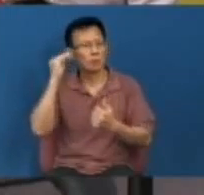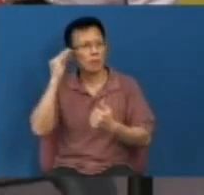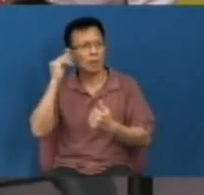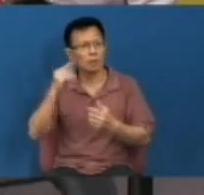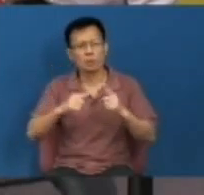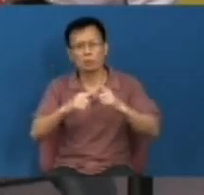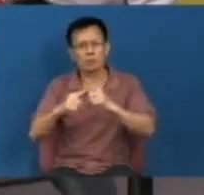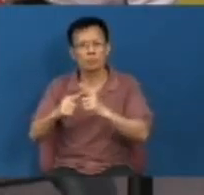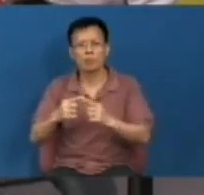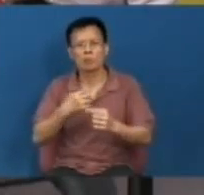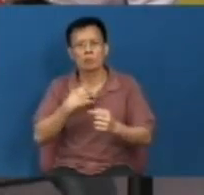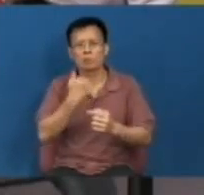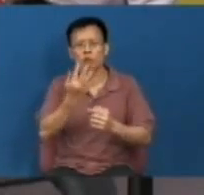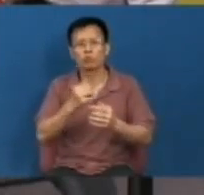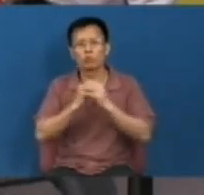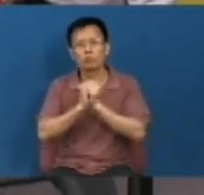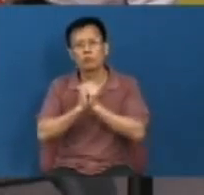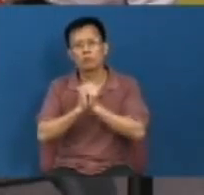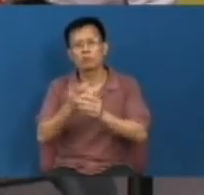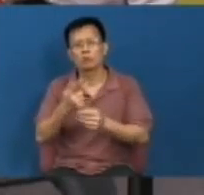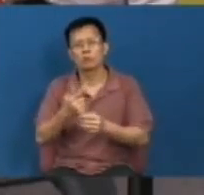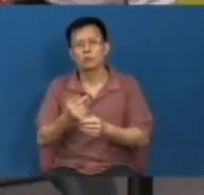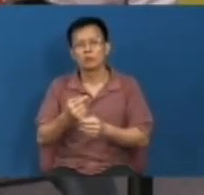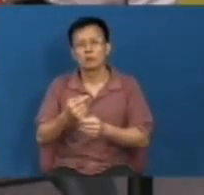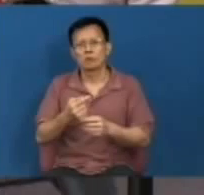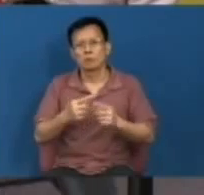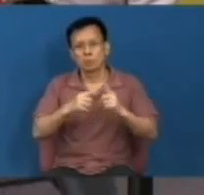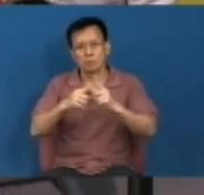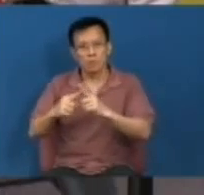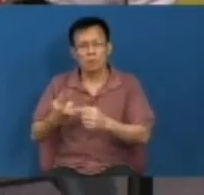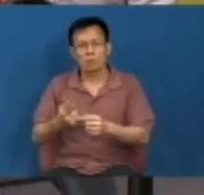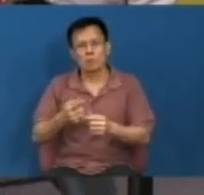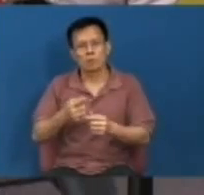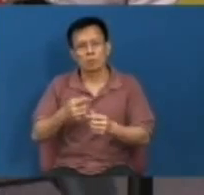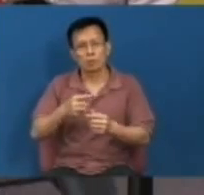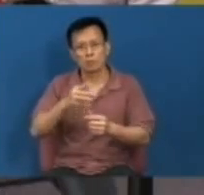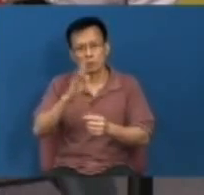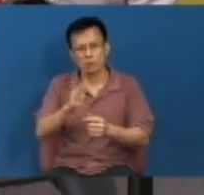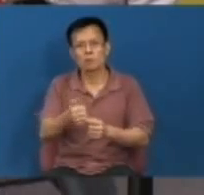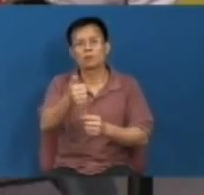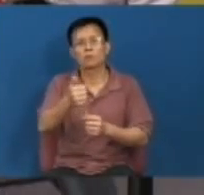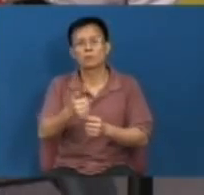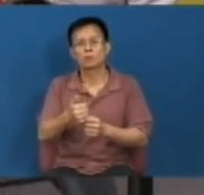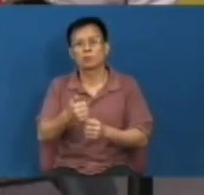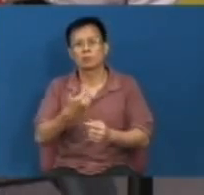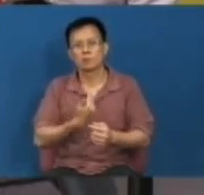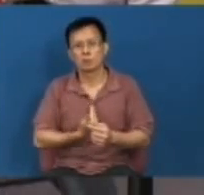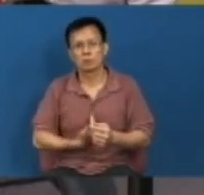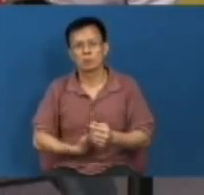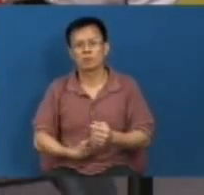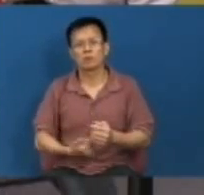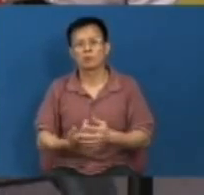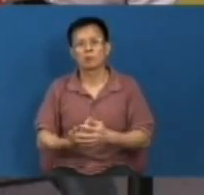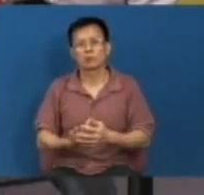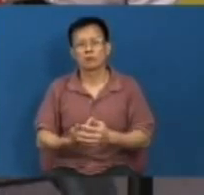嘅訴求。因為我覺得香港嘅人咧，佢都係屬於善類嘅，係好容易即係